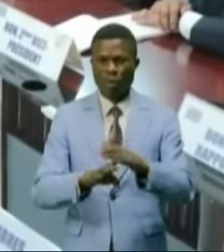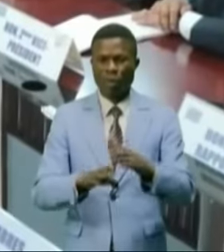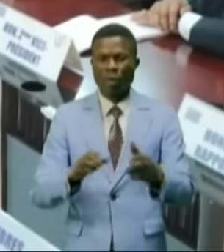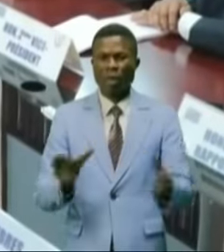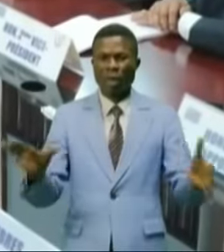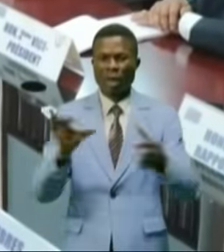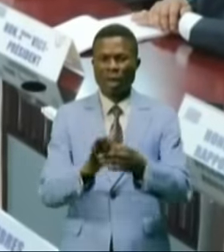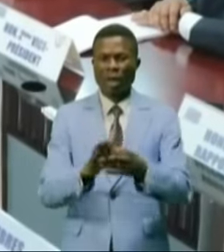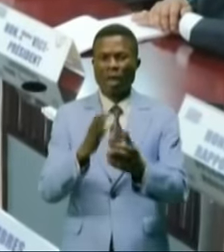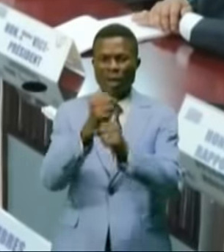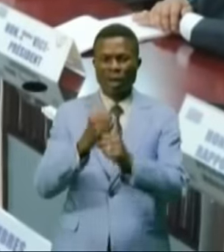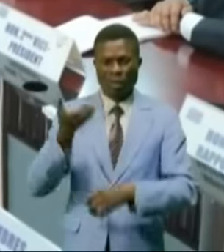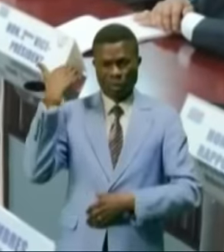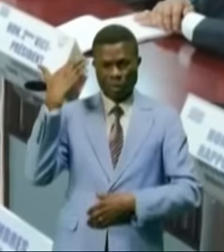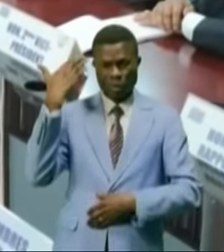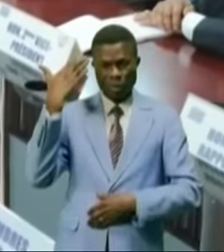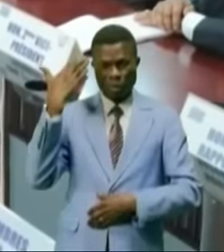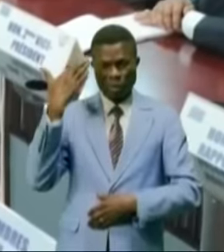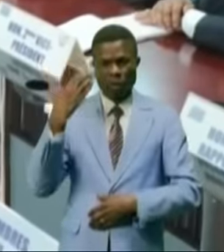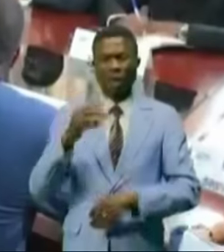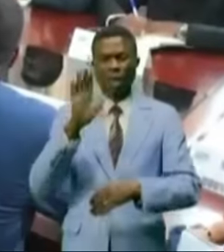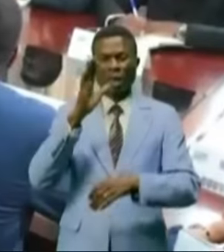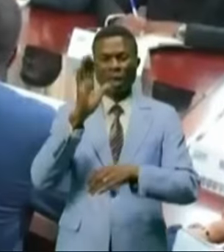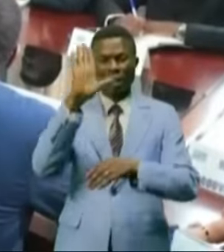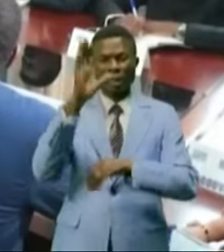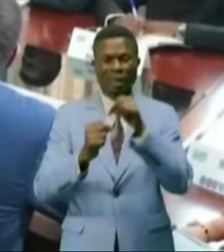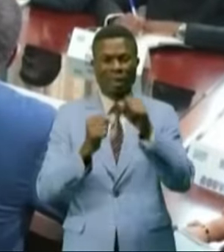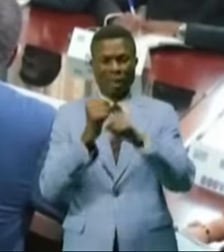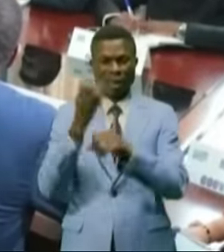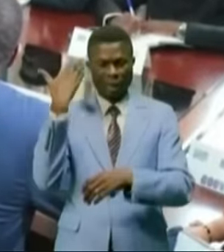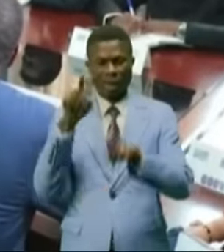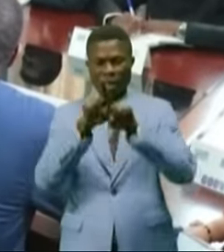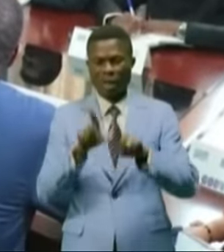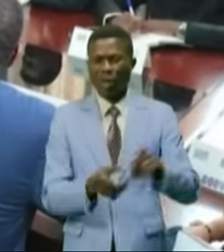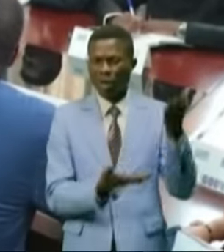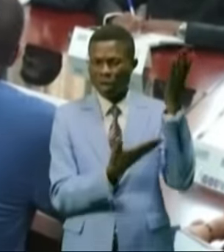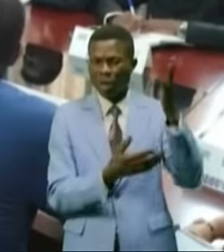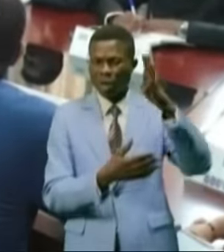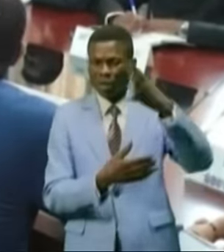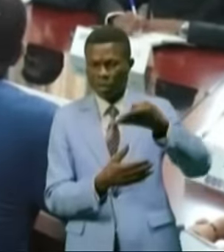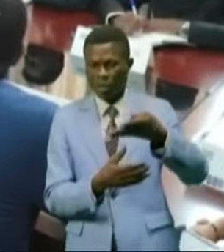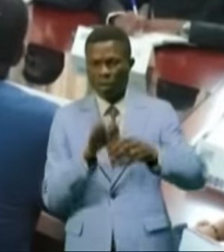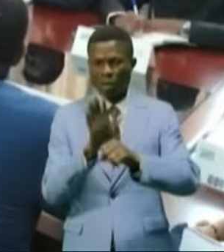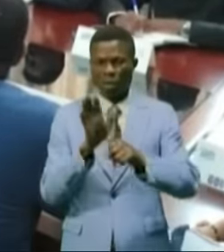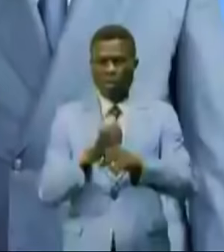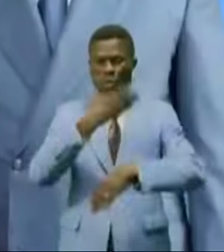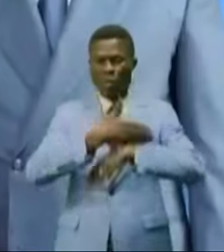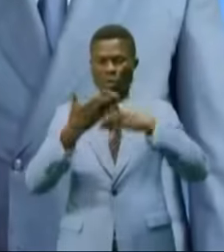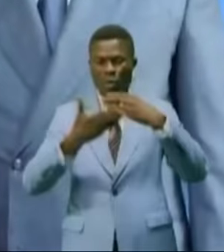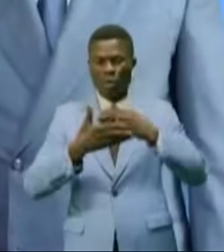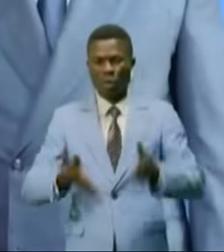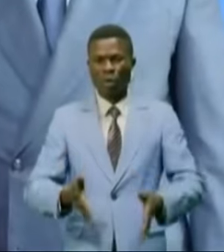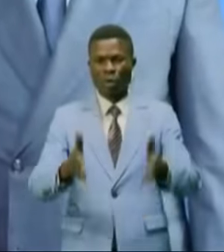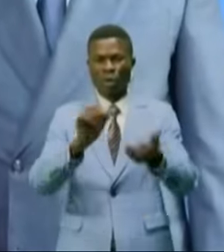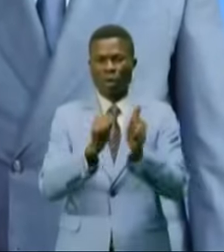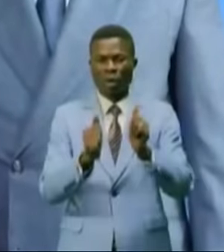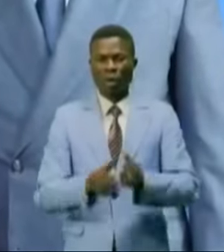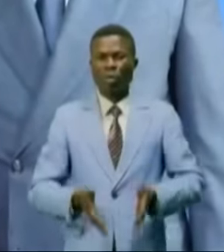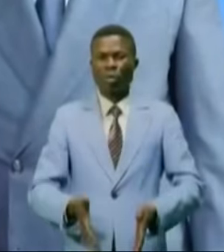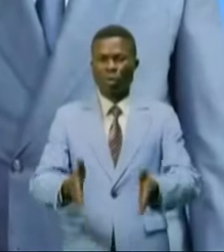les acquis de la mandature passée, la nécessité d'avoir plus d'infrastructures en termes de